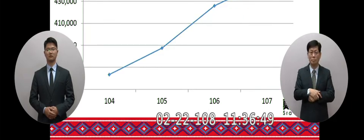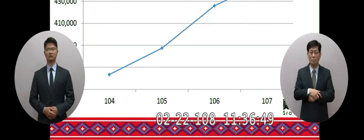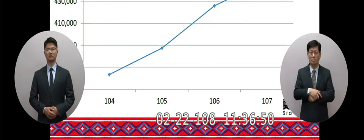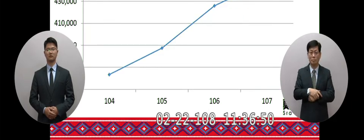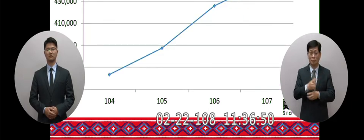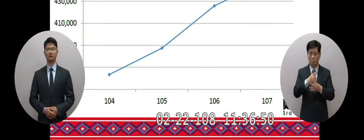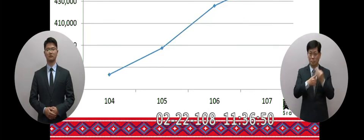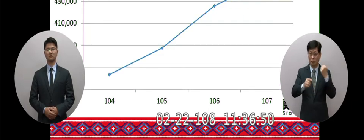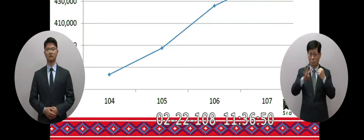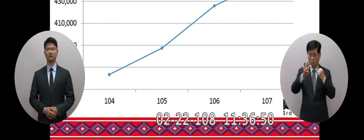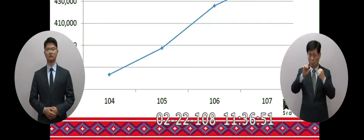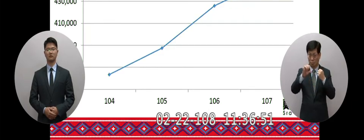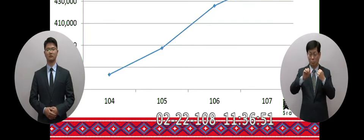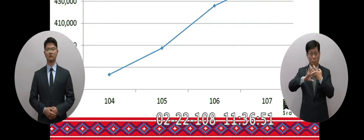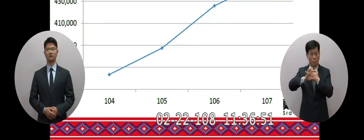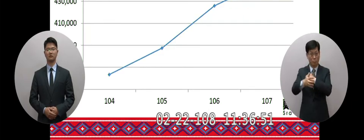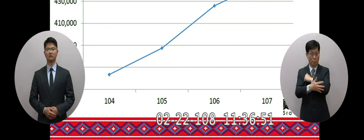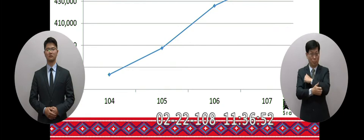近45万的产业外劳，